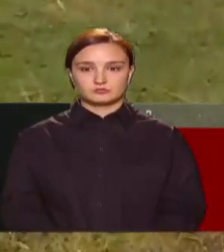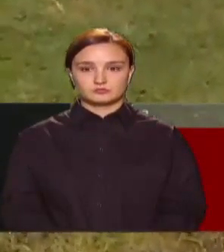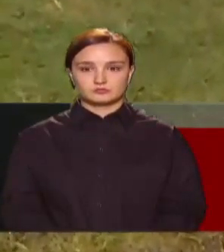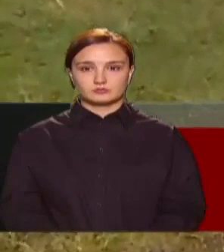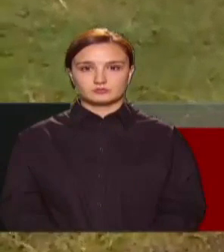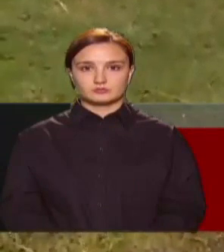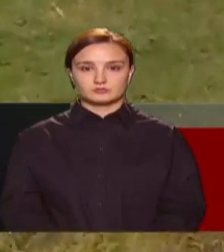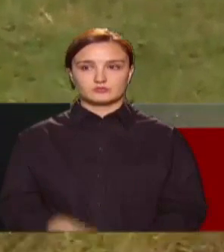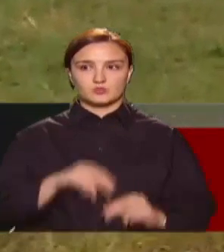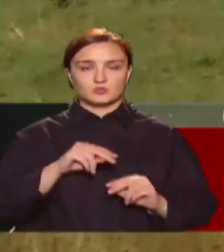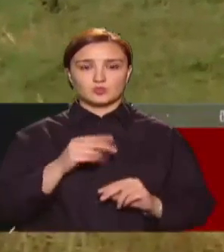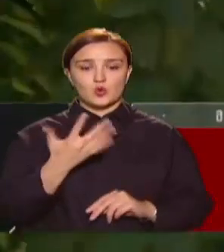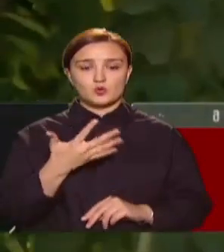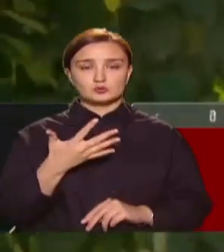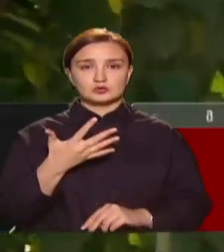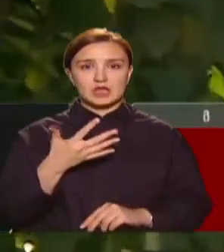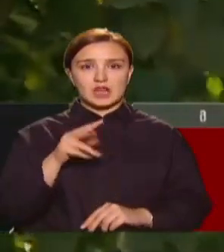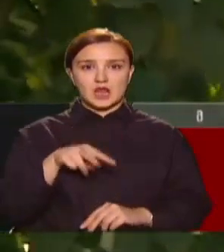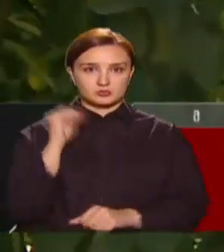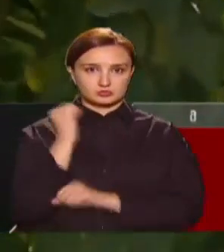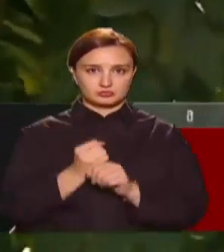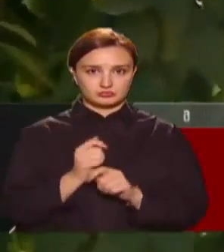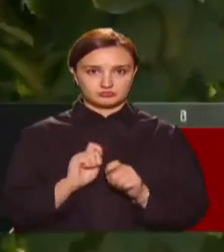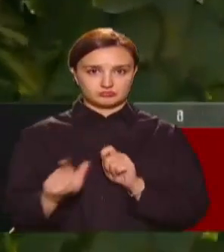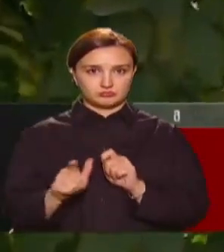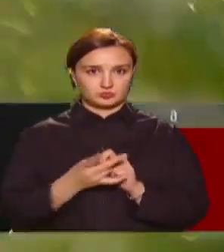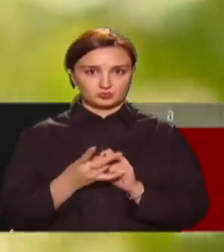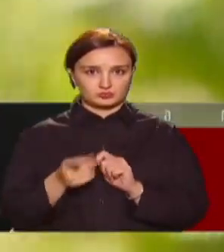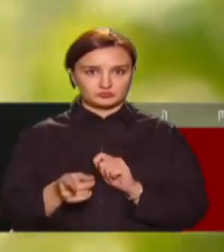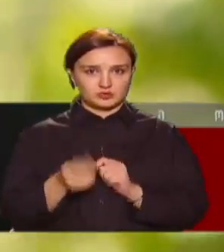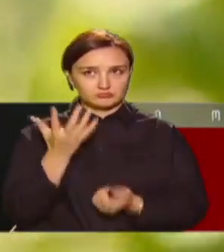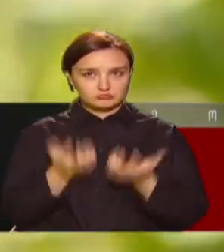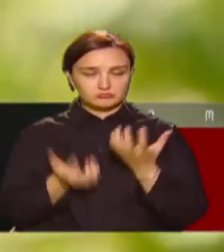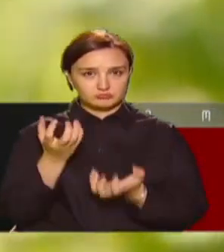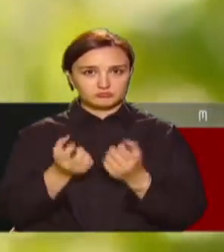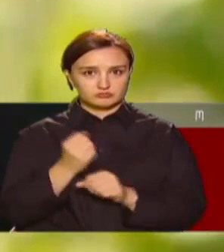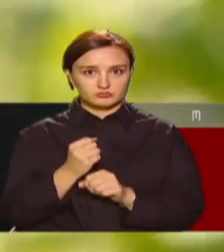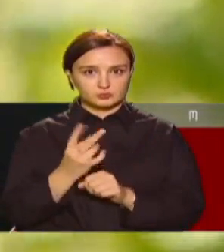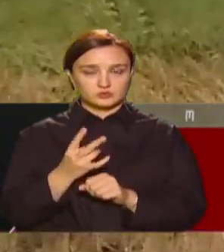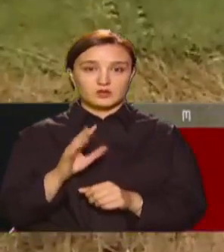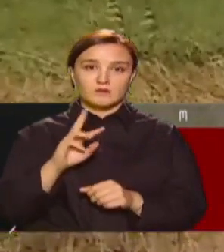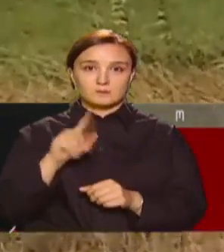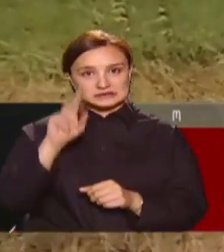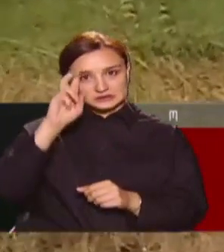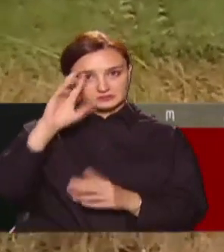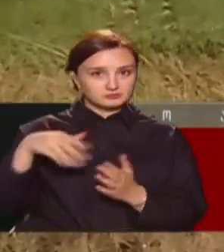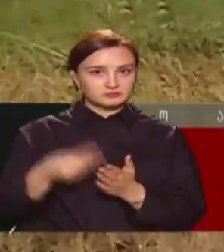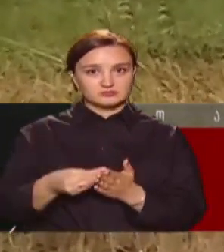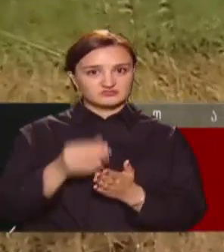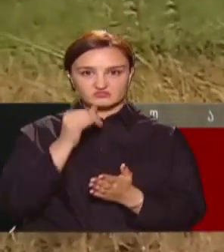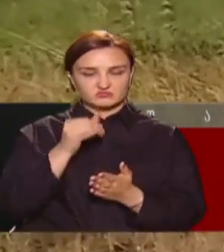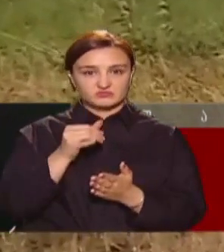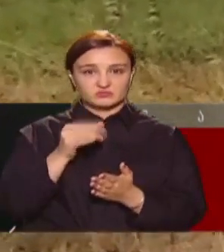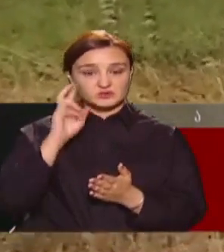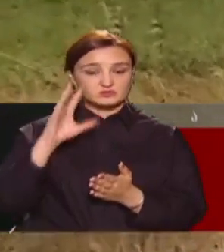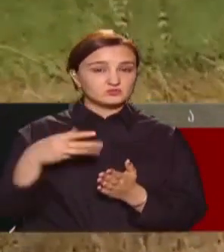İnce. İmde ormuz atıları muşasından bitse. Daha orı sen muşakman çünkü hiç yürü vakrı poda imesek. Subsidiyle var o marmam kıtari o ver çay. Ara